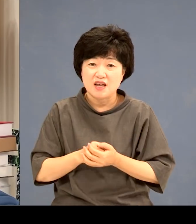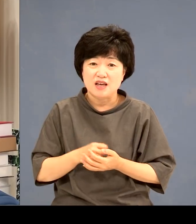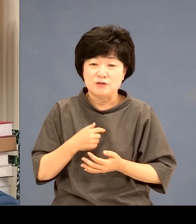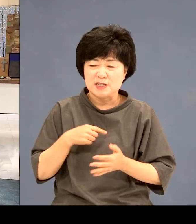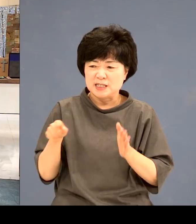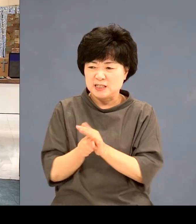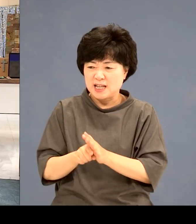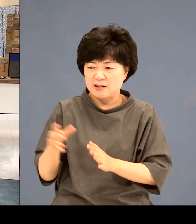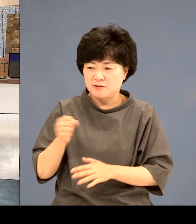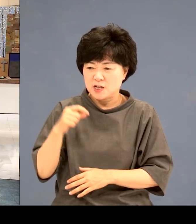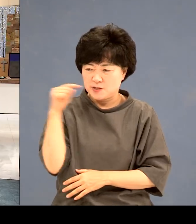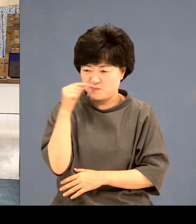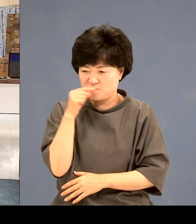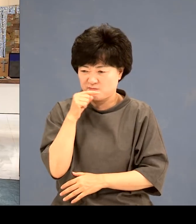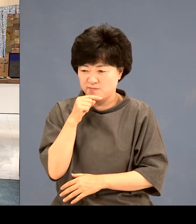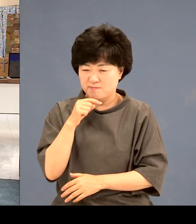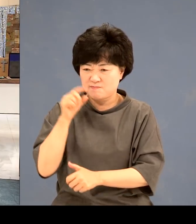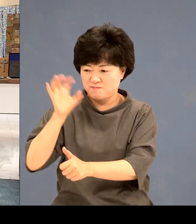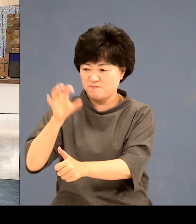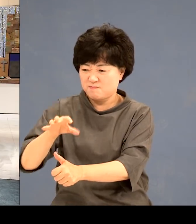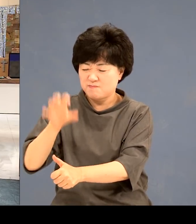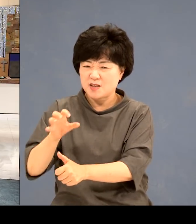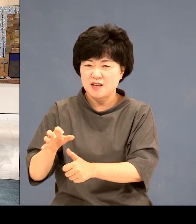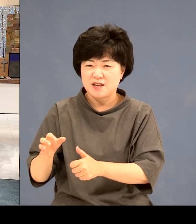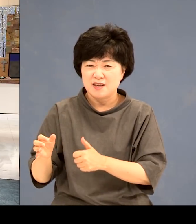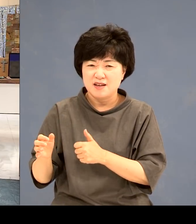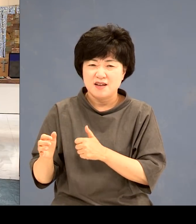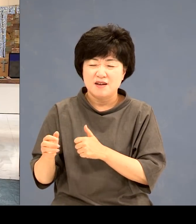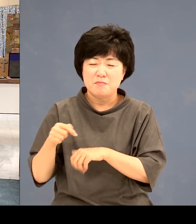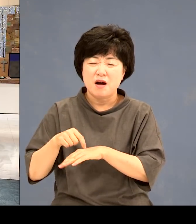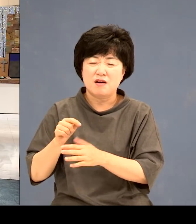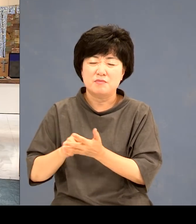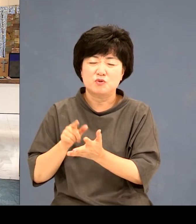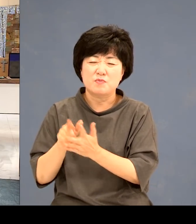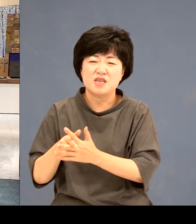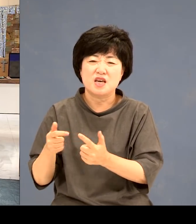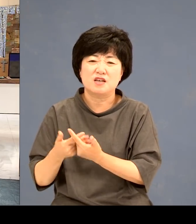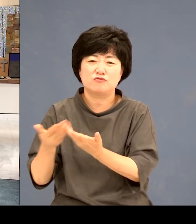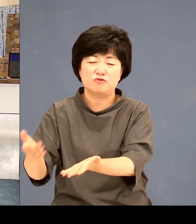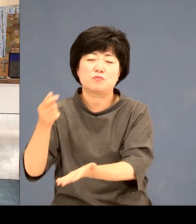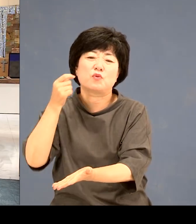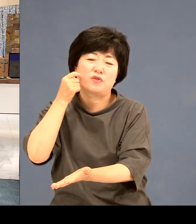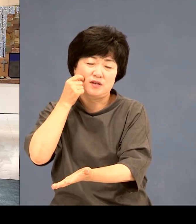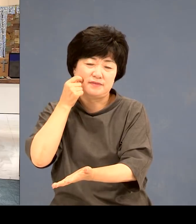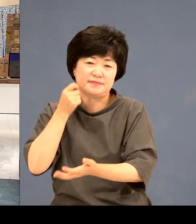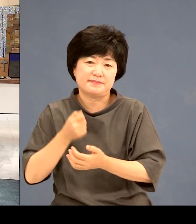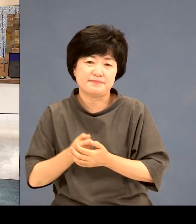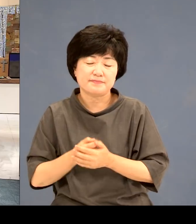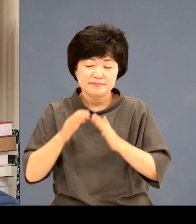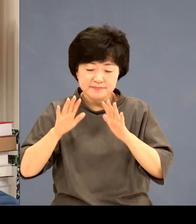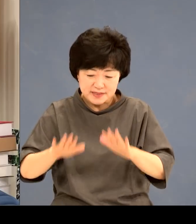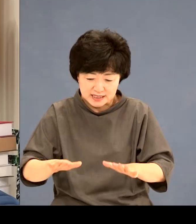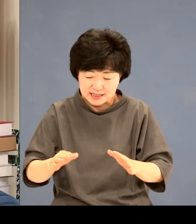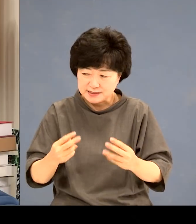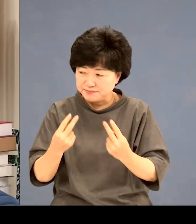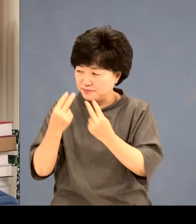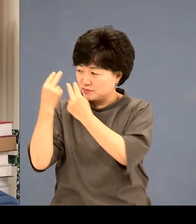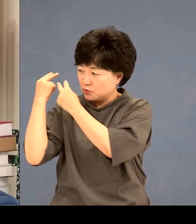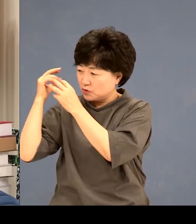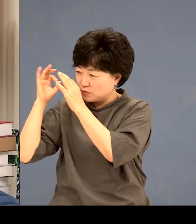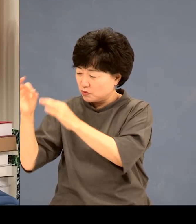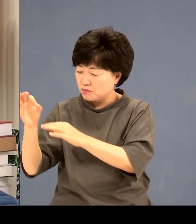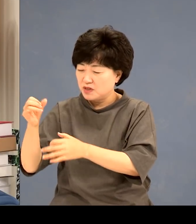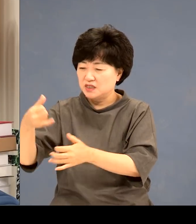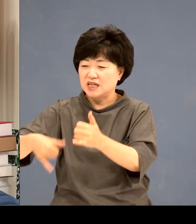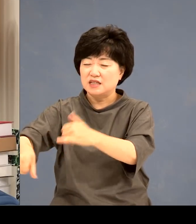되는데 막 저희들이 막 신앙으로 막 이렇게 한다고 아이들의 마음을 좀 잘 헤아리지 못했던 것 같아요. 근데 지금